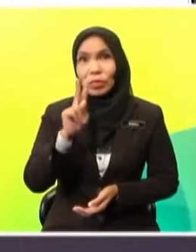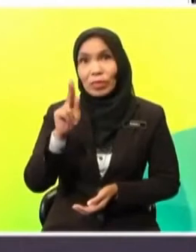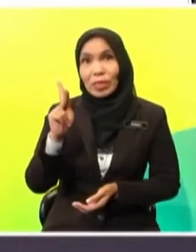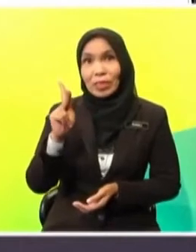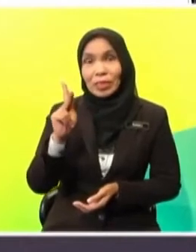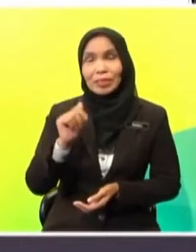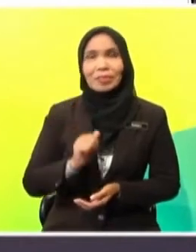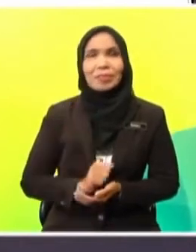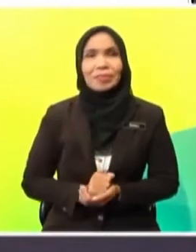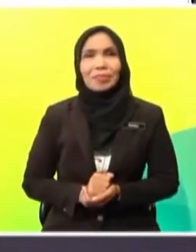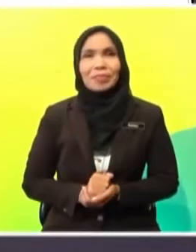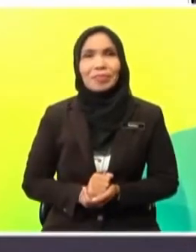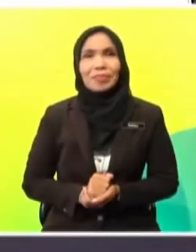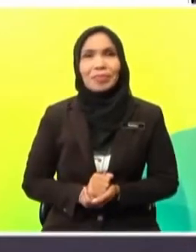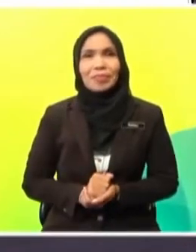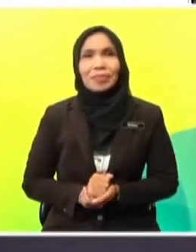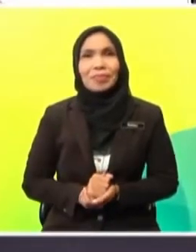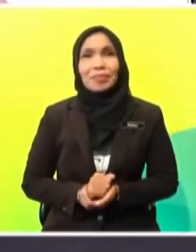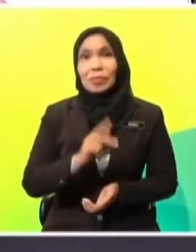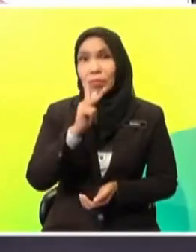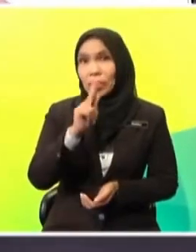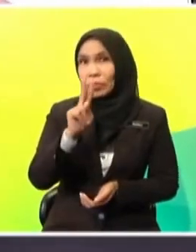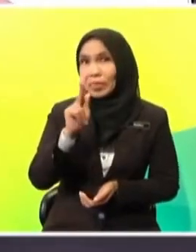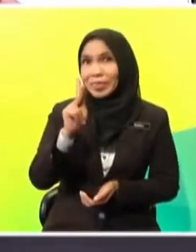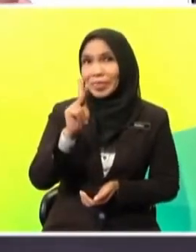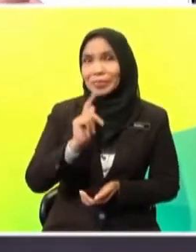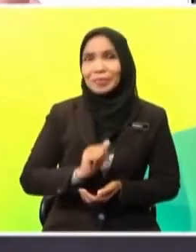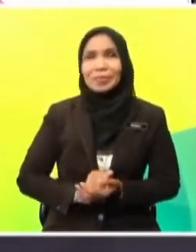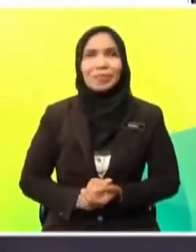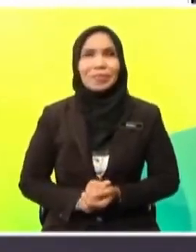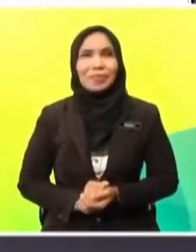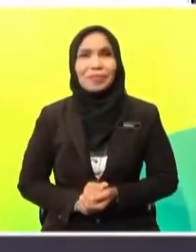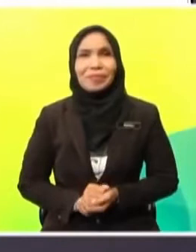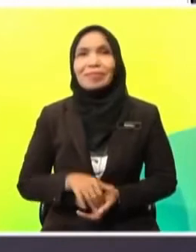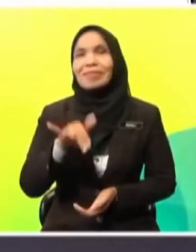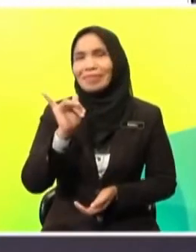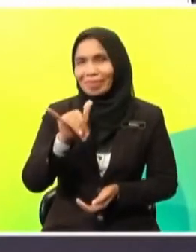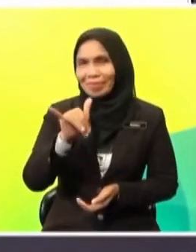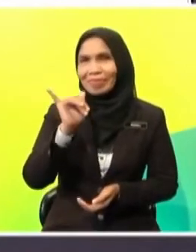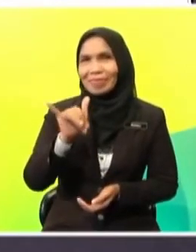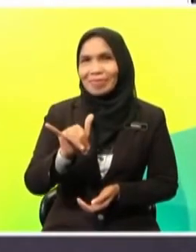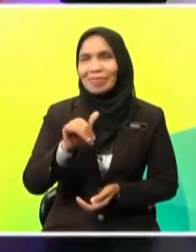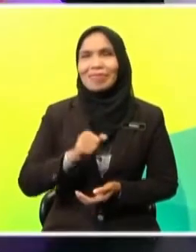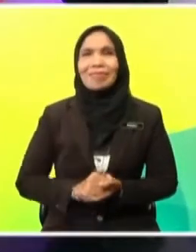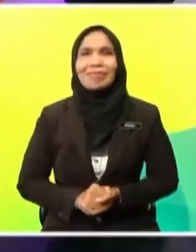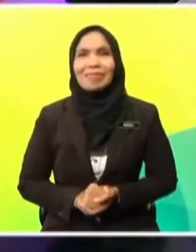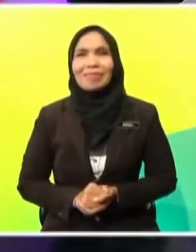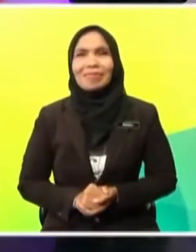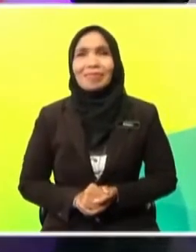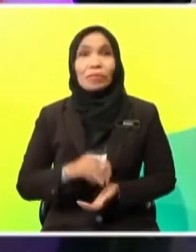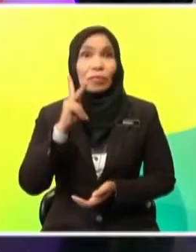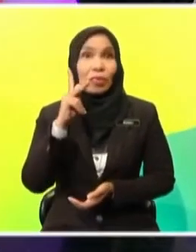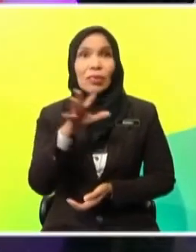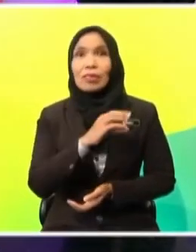CVC dan kefikiran Yuno pokoknya kayu dan awet rumah Makin